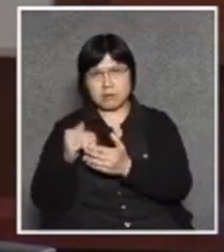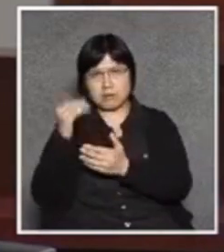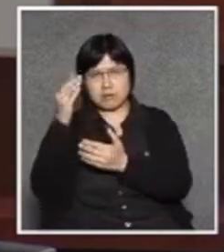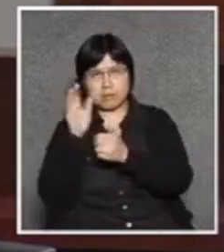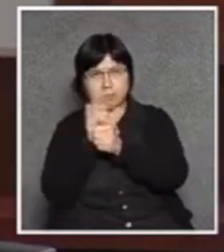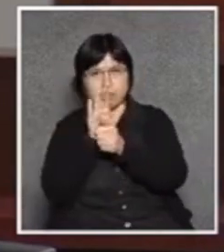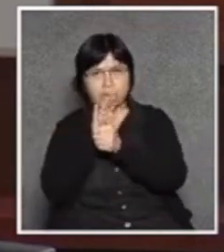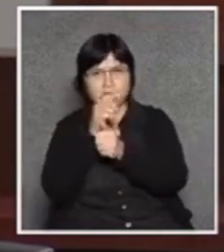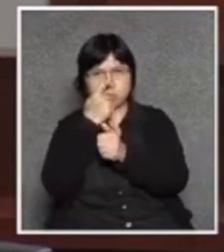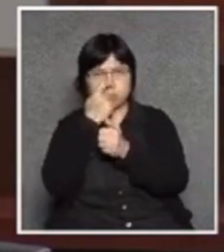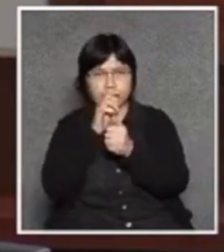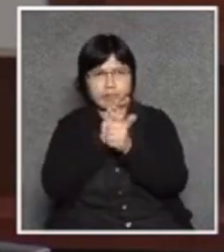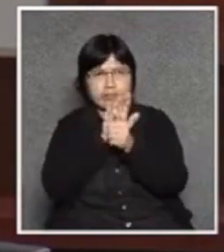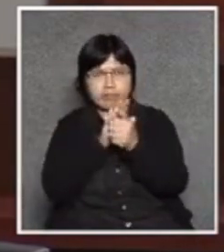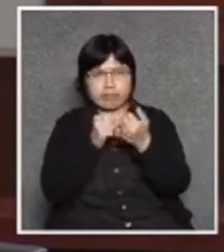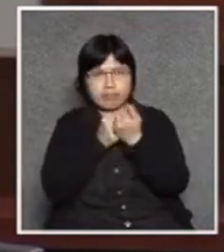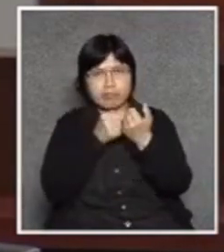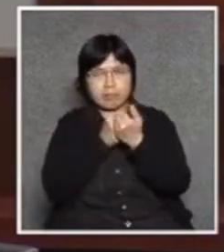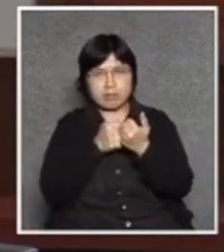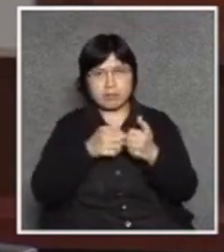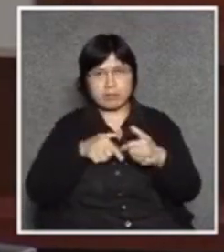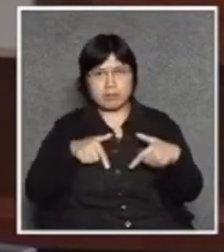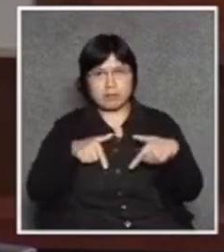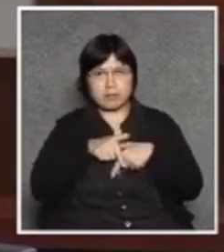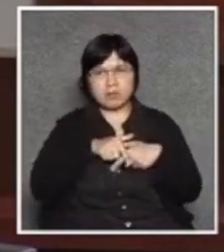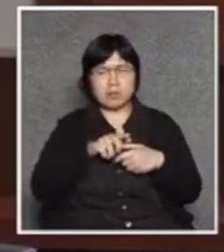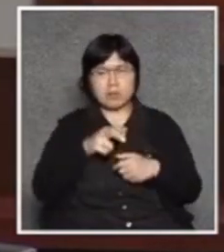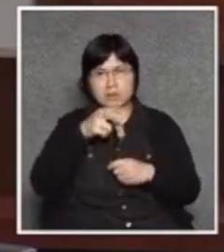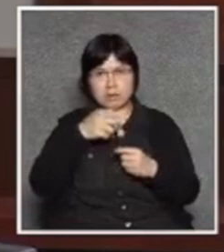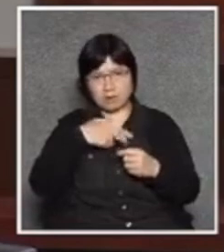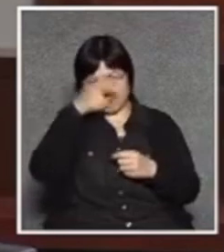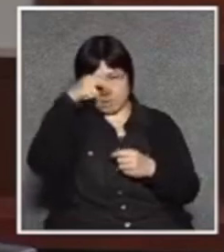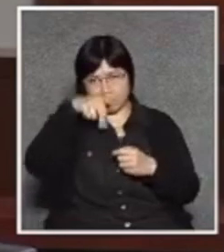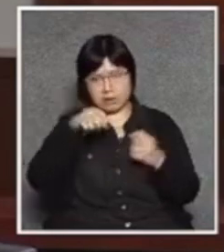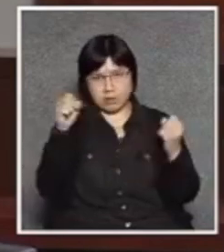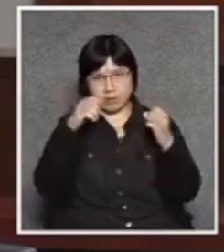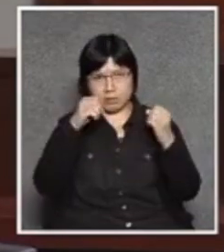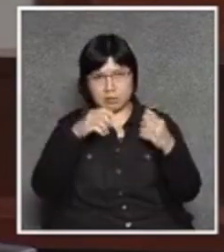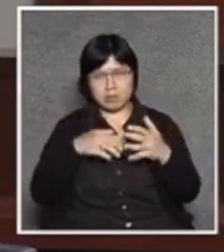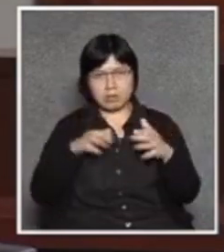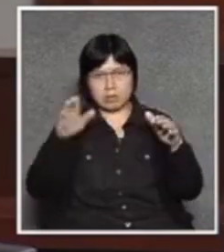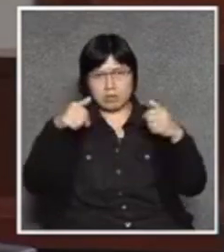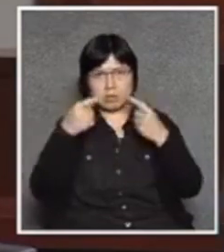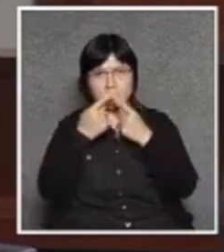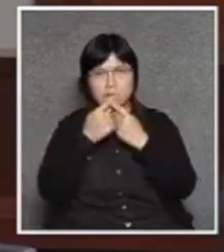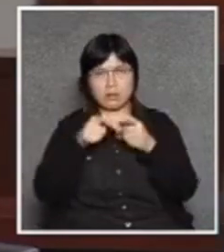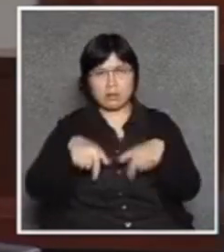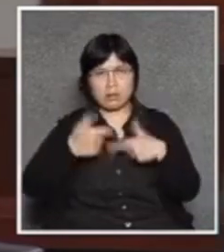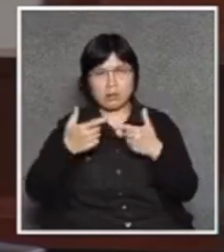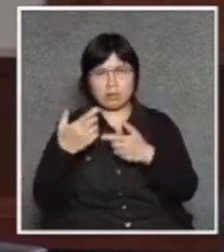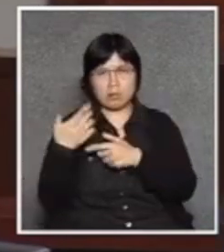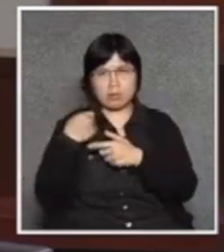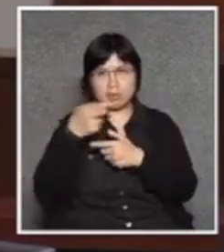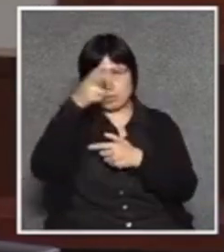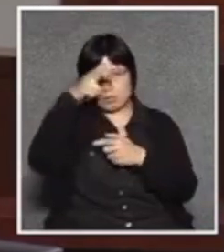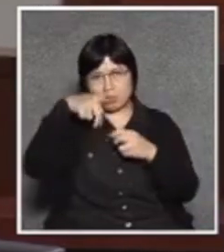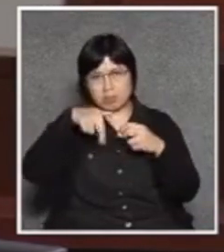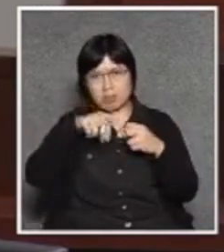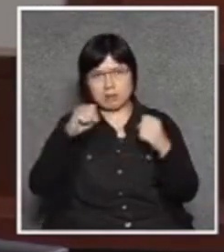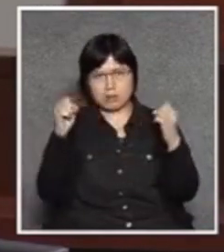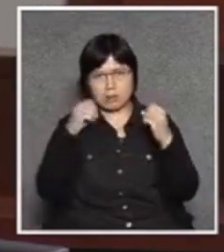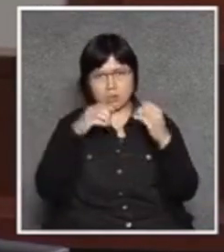振英護航，行政會議召集人林煥光較早時說行會成員是顧問的角